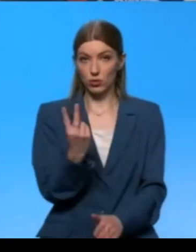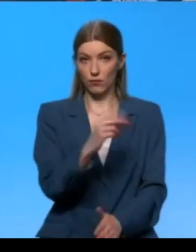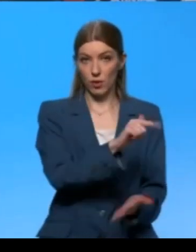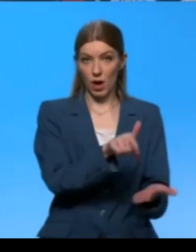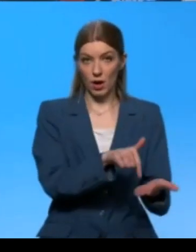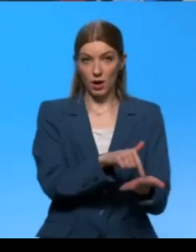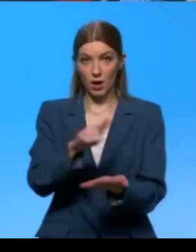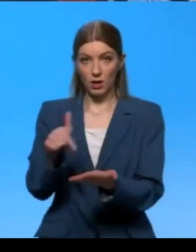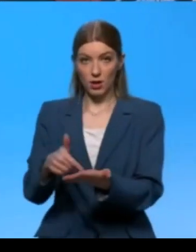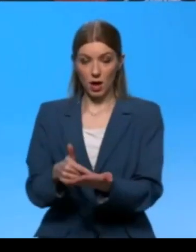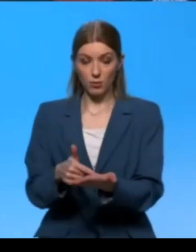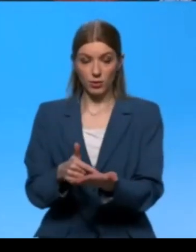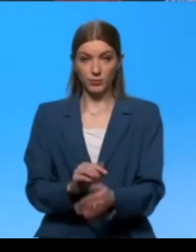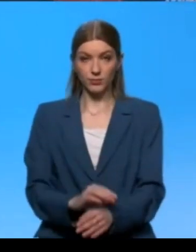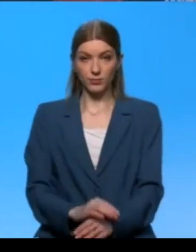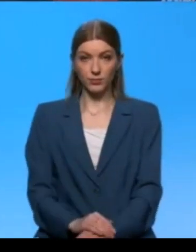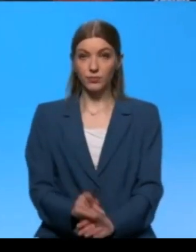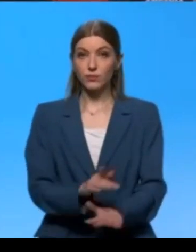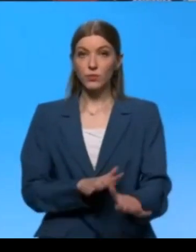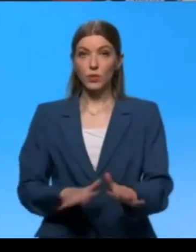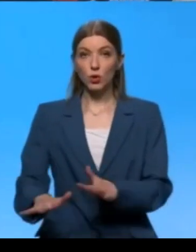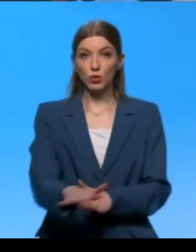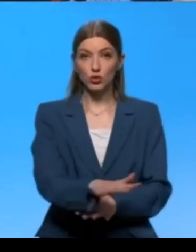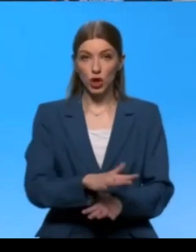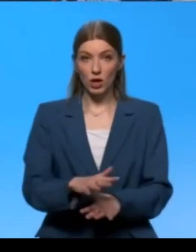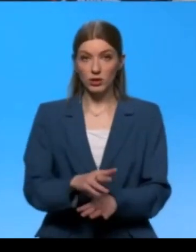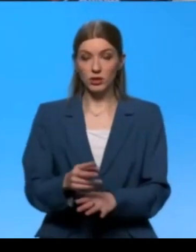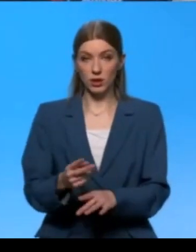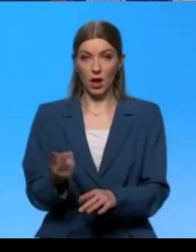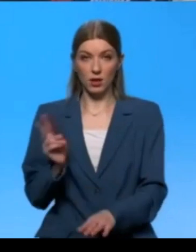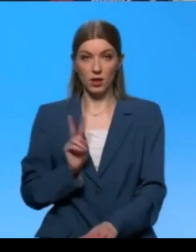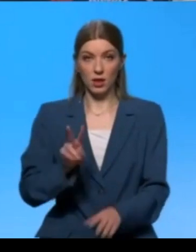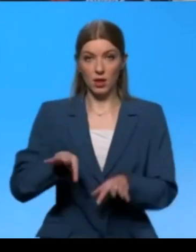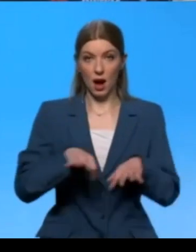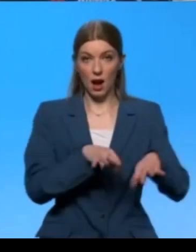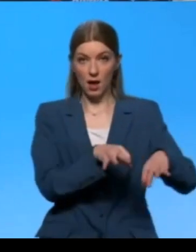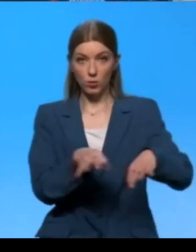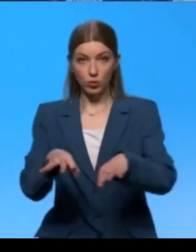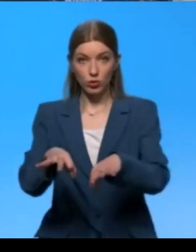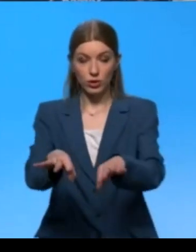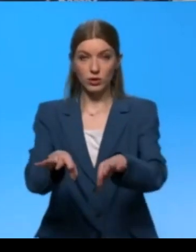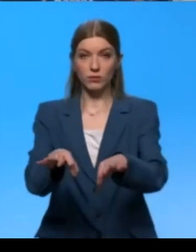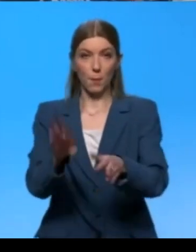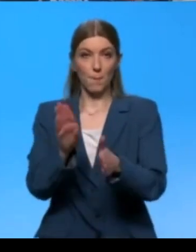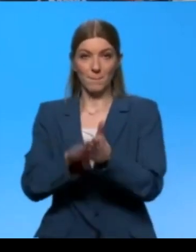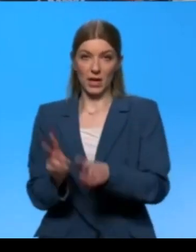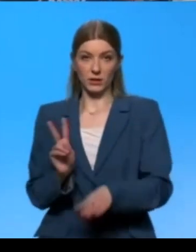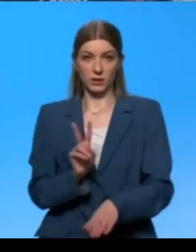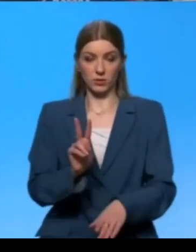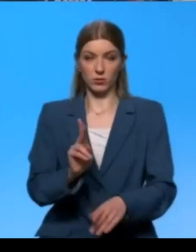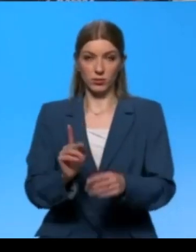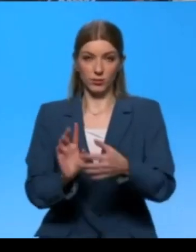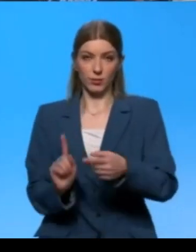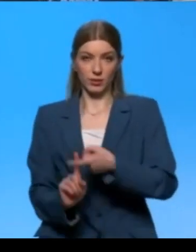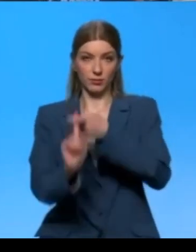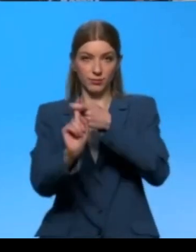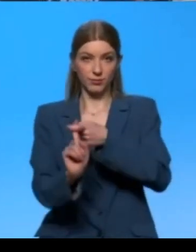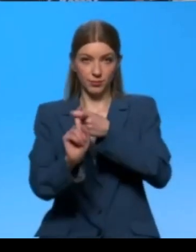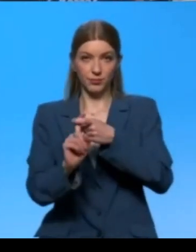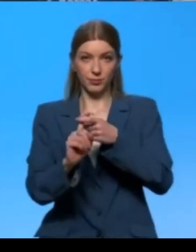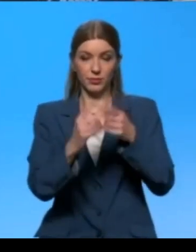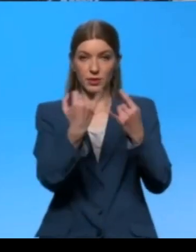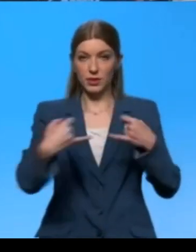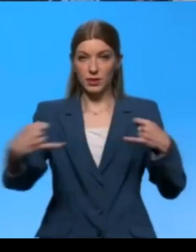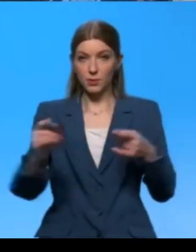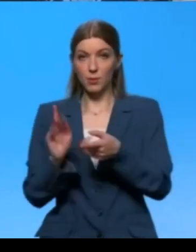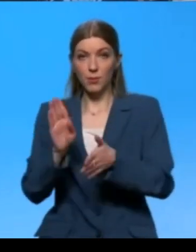городами участок который будет проходить троллейбусы без контактной сети он порядка 5 км Ну и в целом по